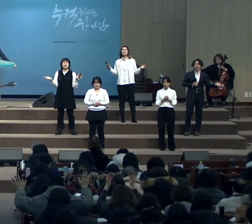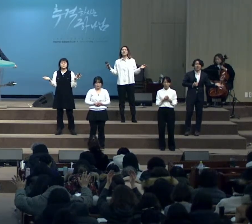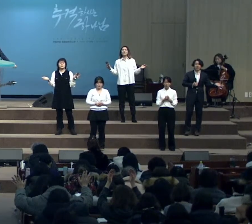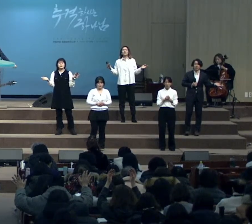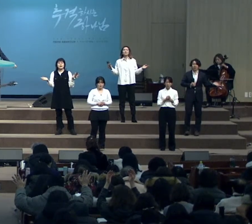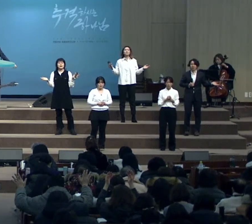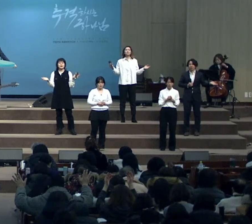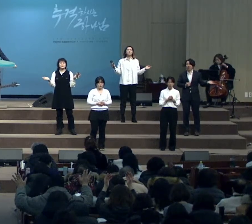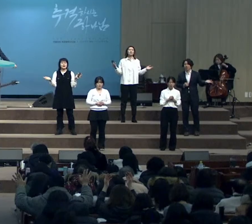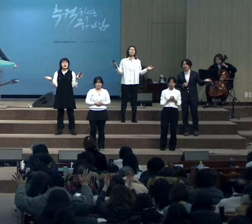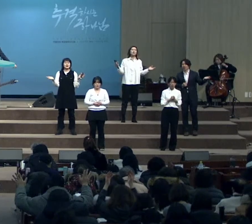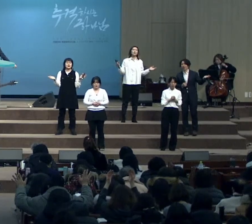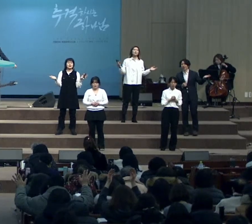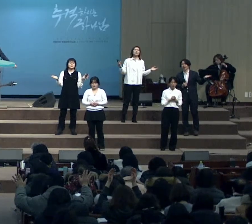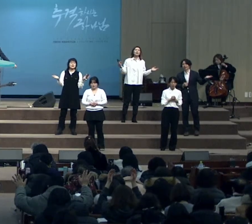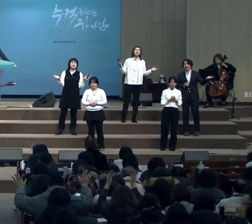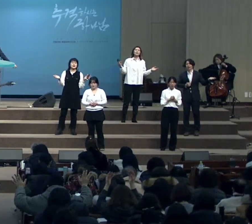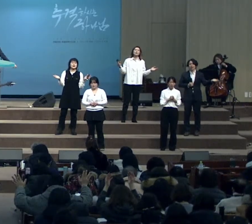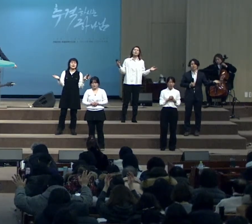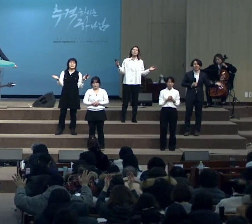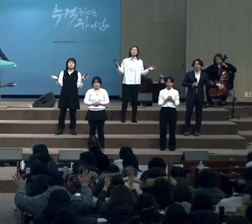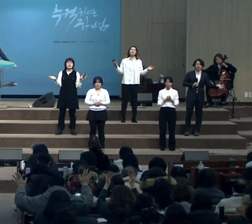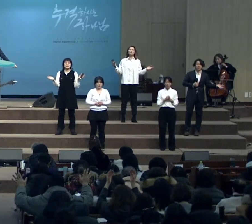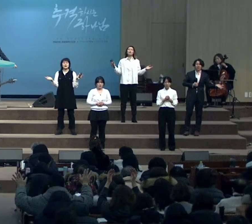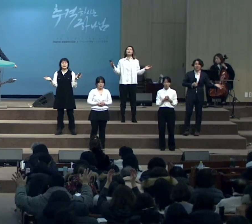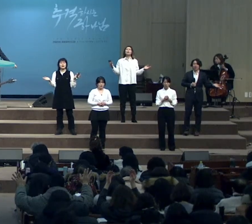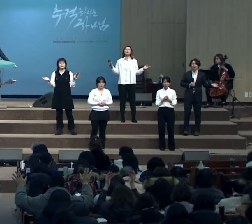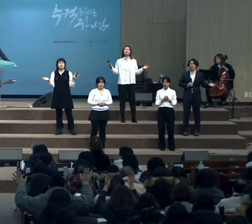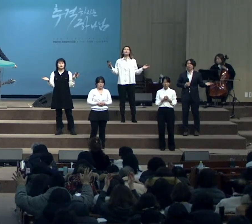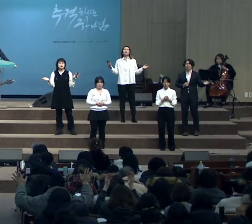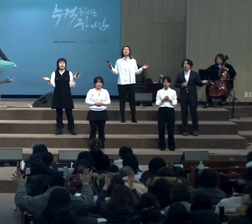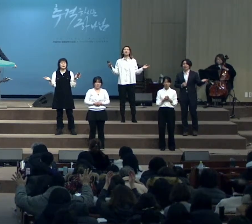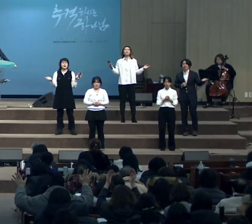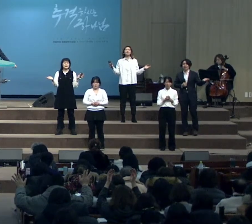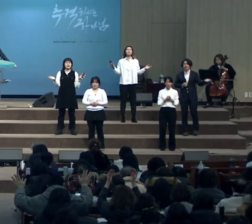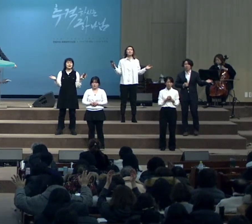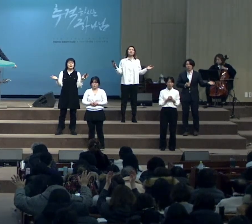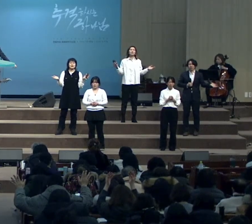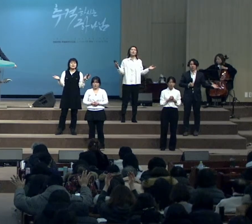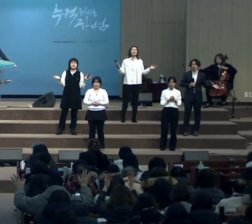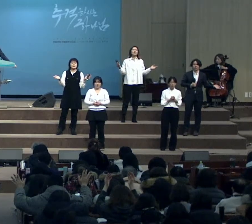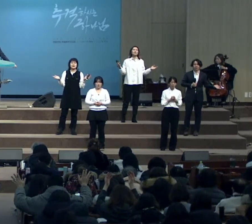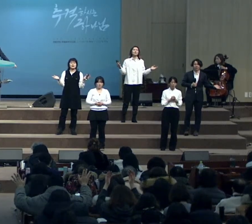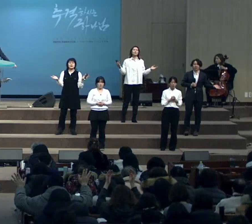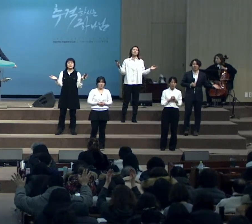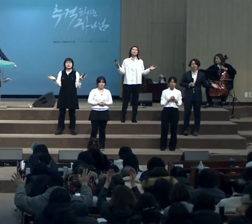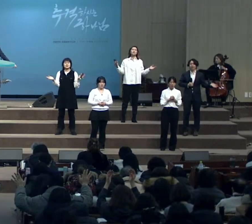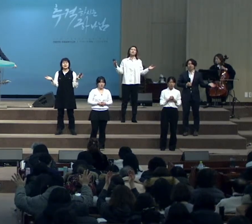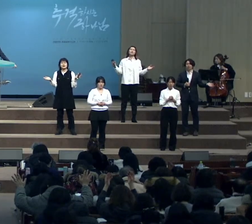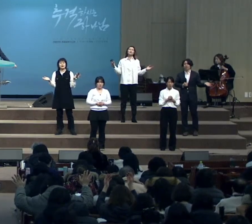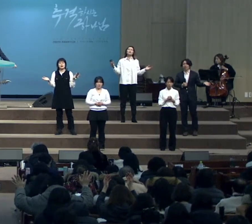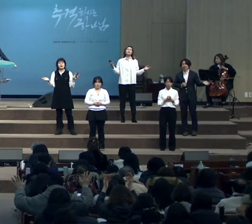주시옵고 하나님의 신령한 은혜가 우리 가운데 갈 수 있도록 주여 역사하여